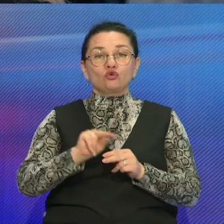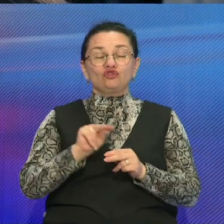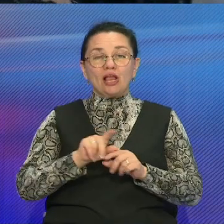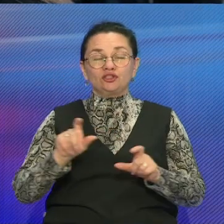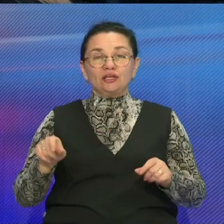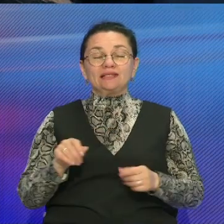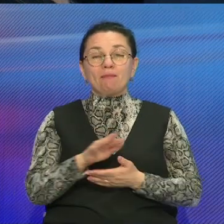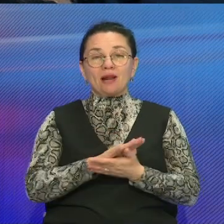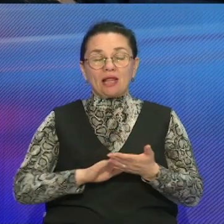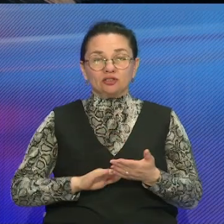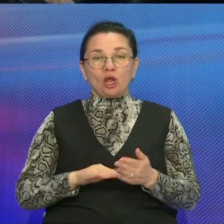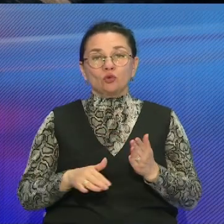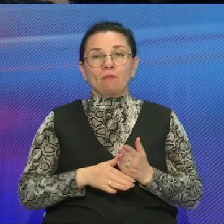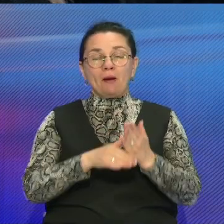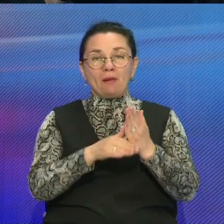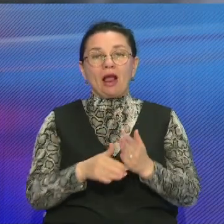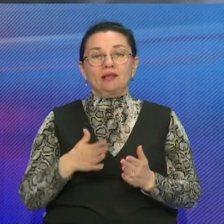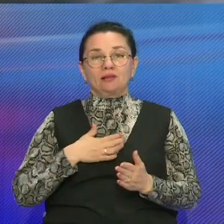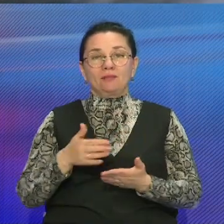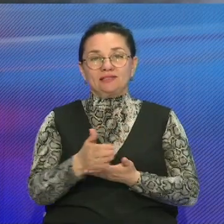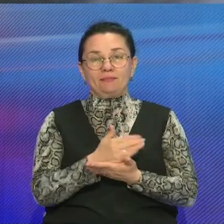и продолжают помогать нам собирать.